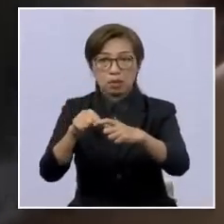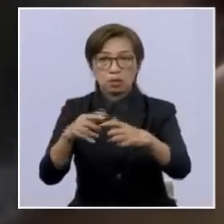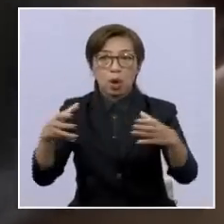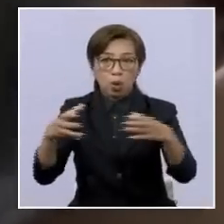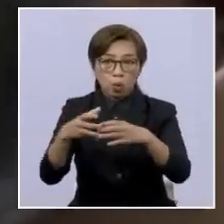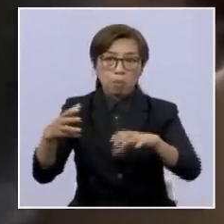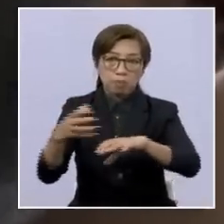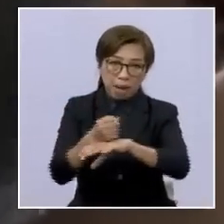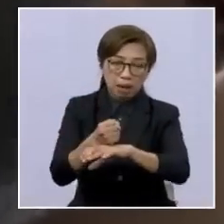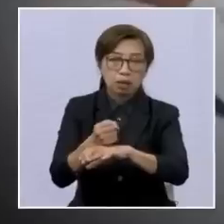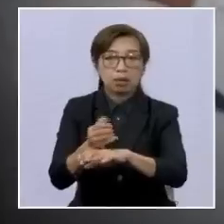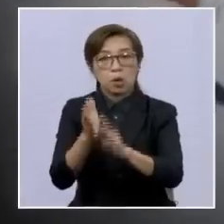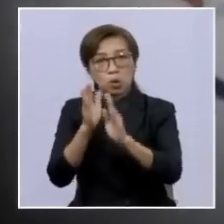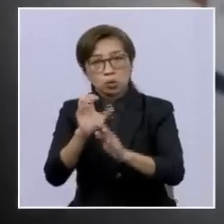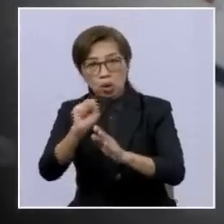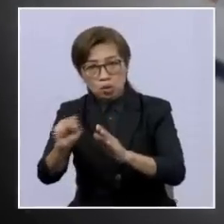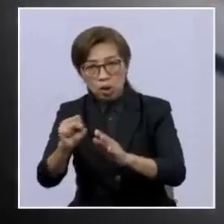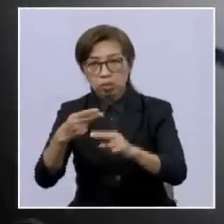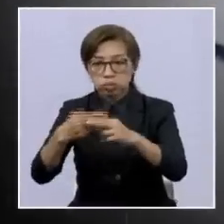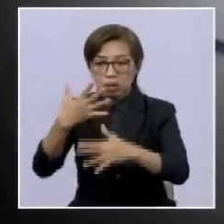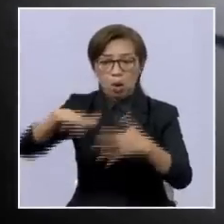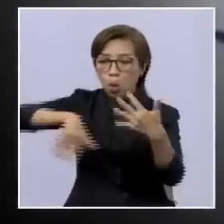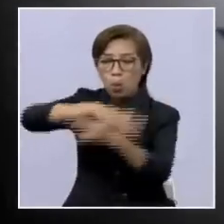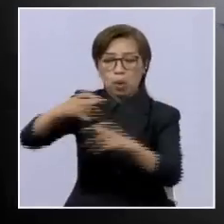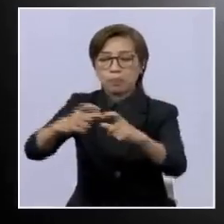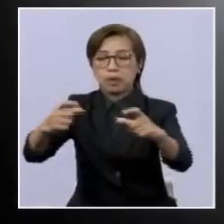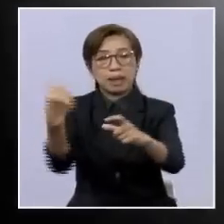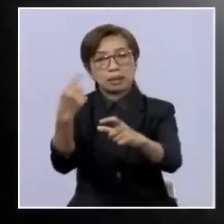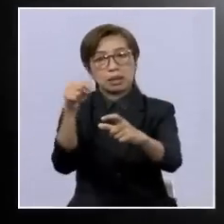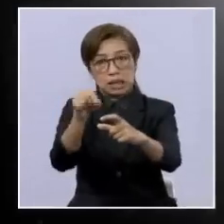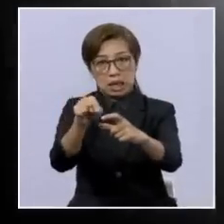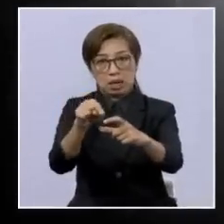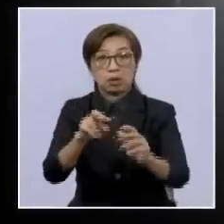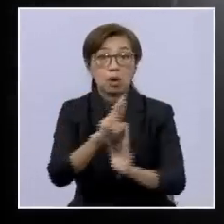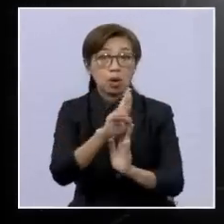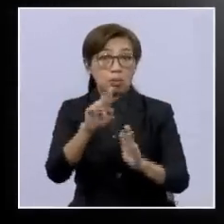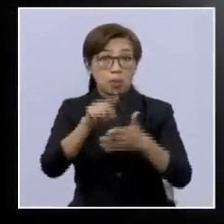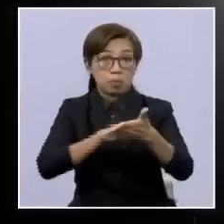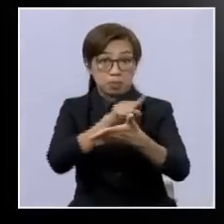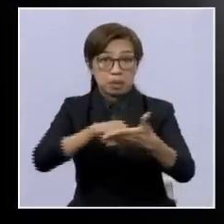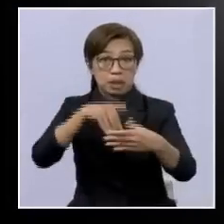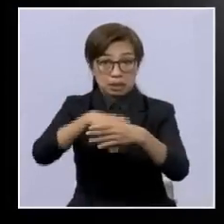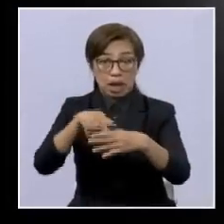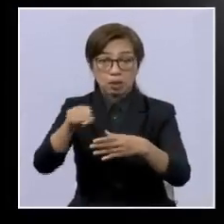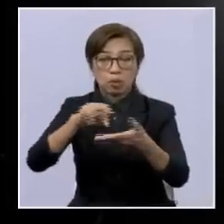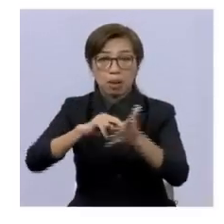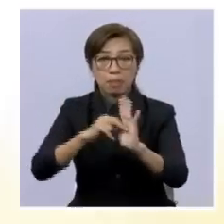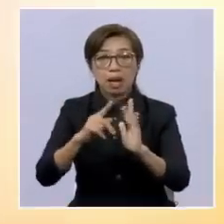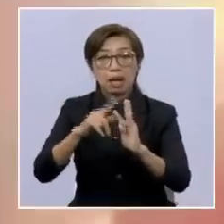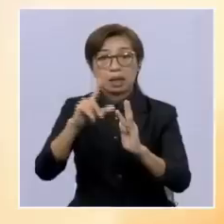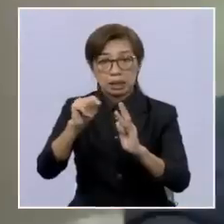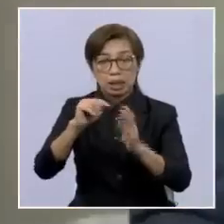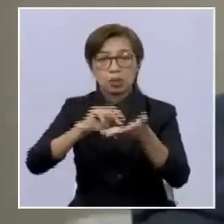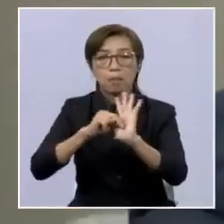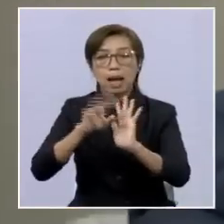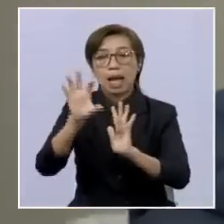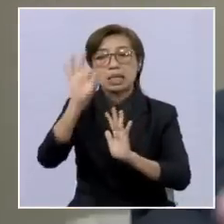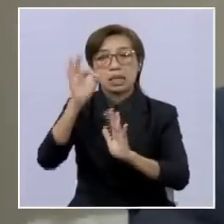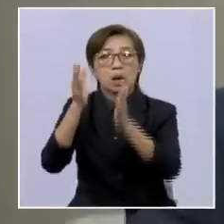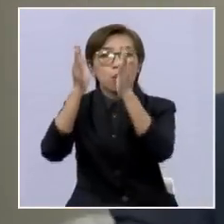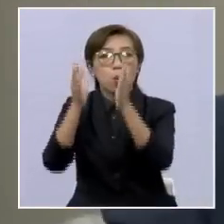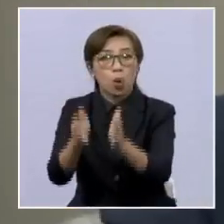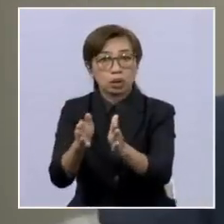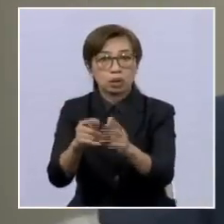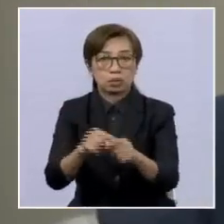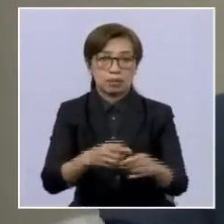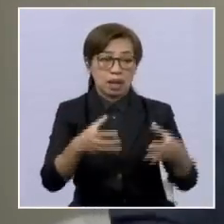นกันแล้วระบบเลือกตั้งมันบังคับว่าเฮ้ยการเลือกตั้งที่เขตมันคือการเลือกตั้งตัวคนแต่ละพักคุณ